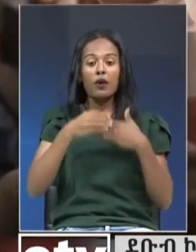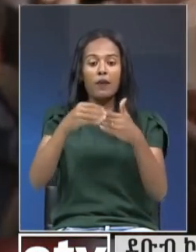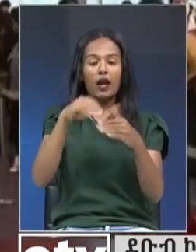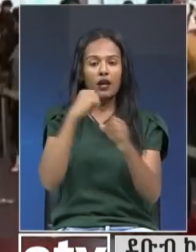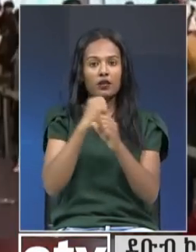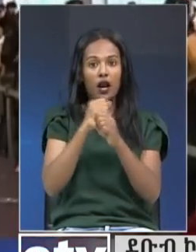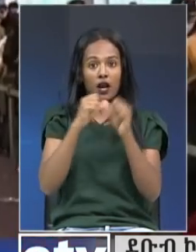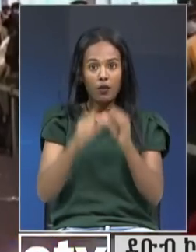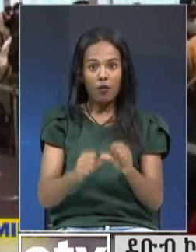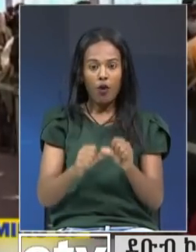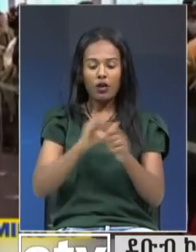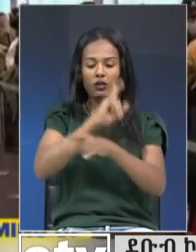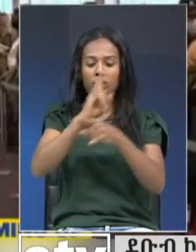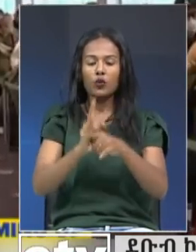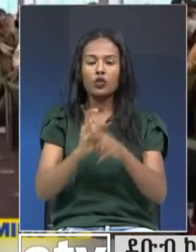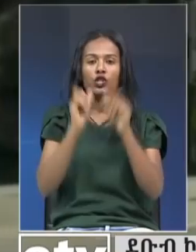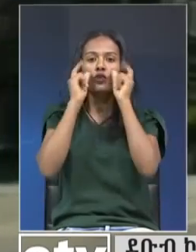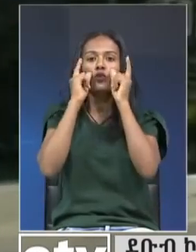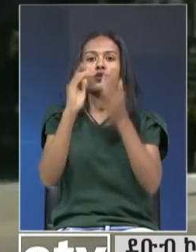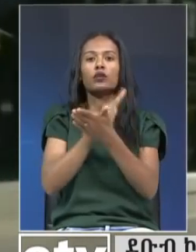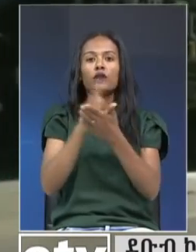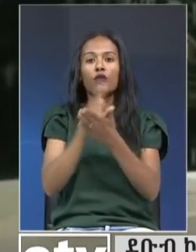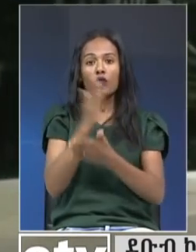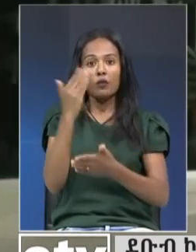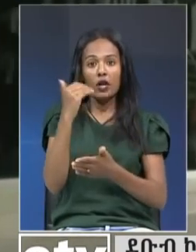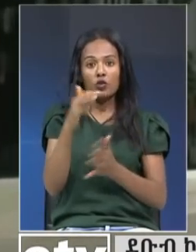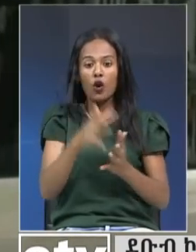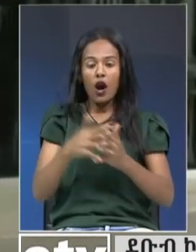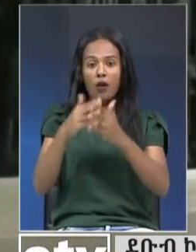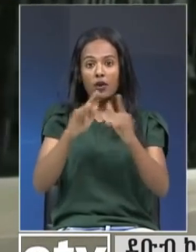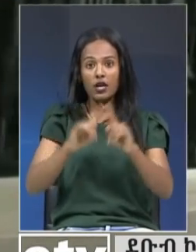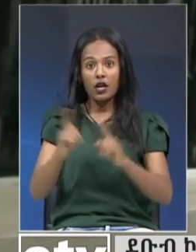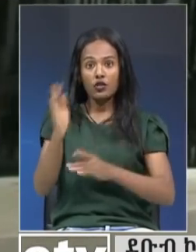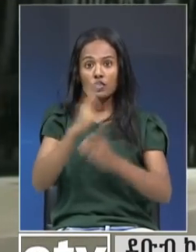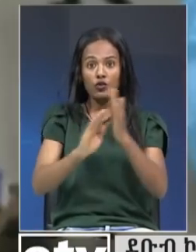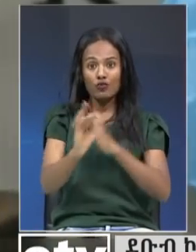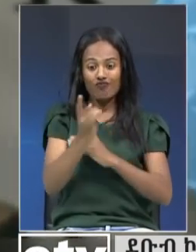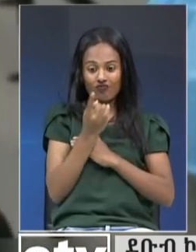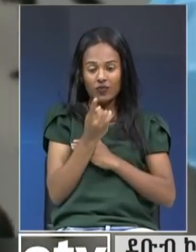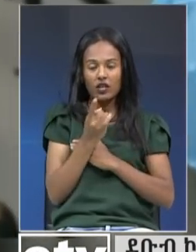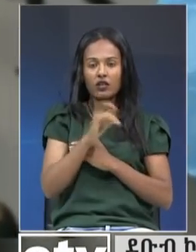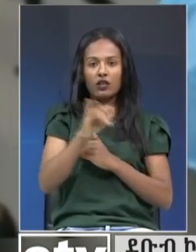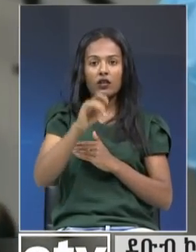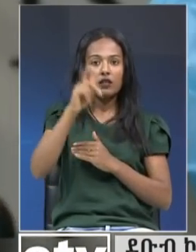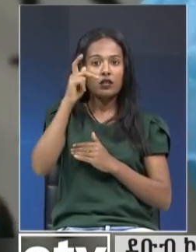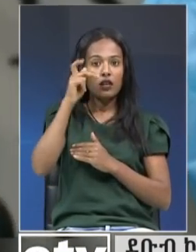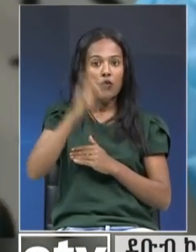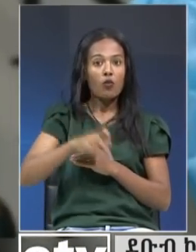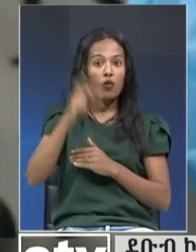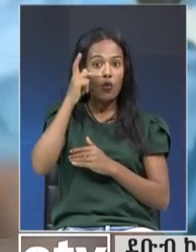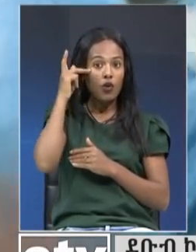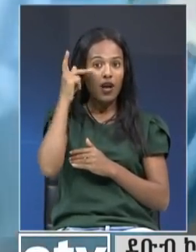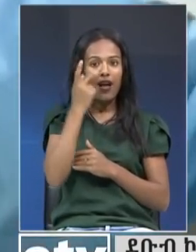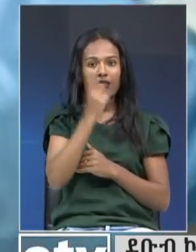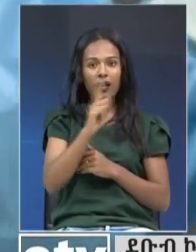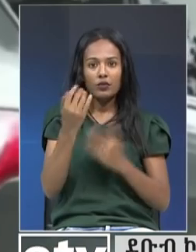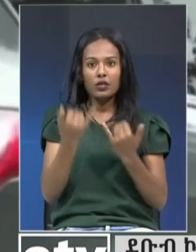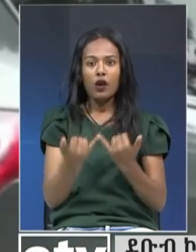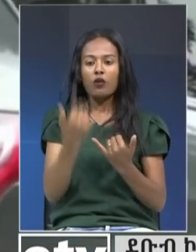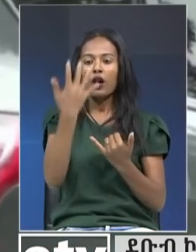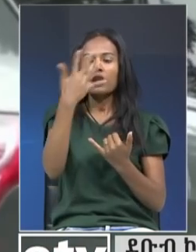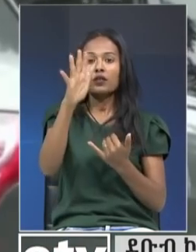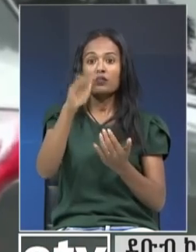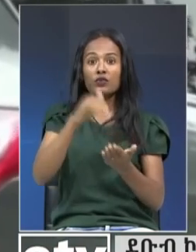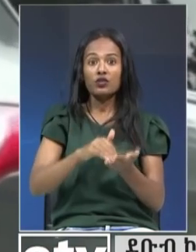በመዋል ዜጎች ንቁ ተሳትፎ ነበራቸው። በአሜሪካ ግን ችግሩ ሲያየል እንጂ እንደ ደቡብ ኮሪያ ሲቀንስ አልታየም። እስካሁን ቢያንስ 55000